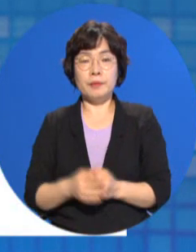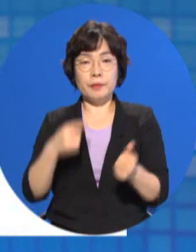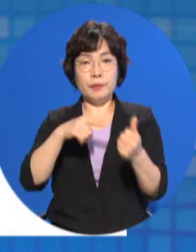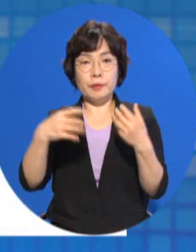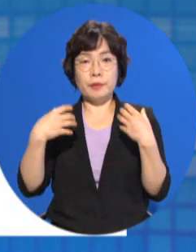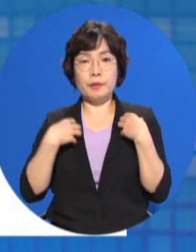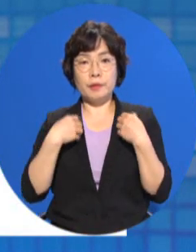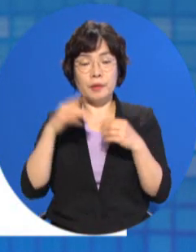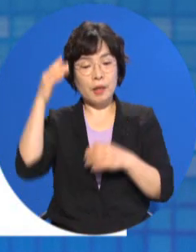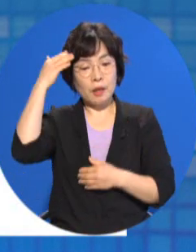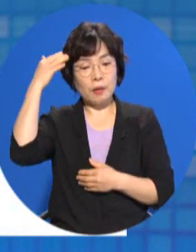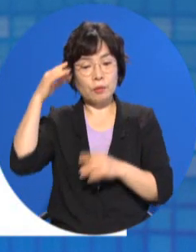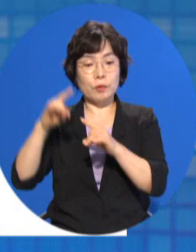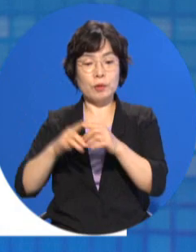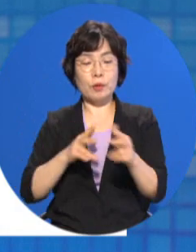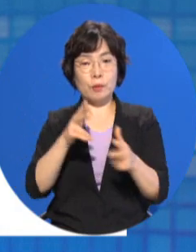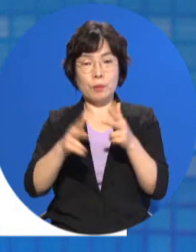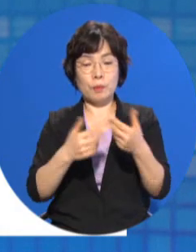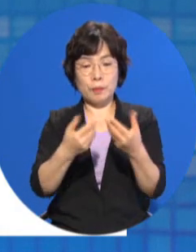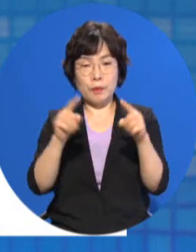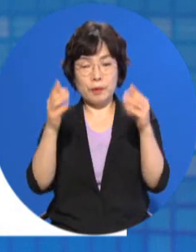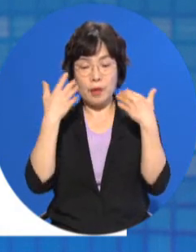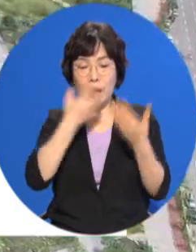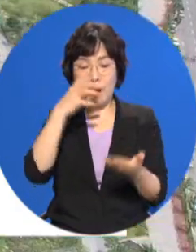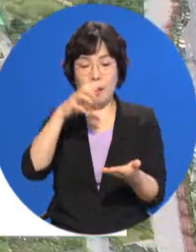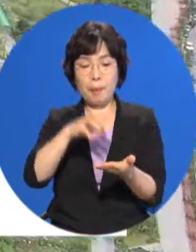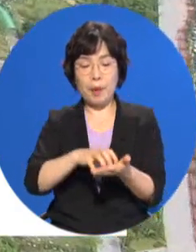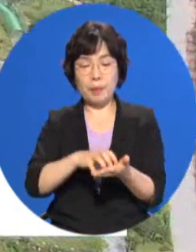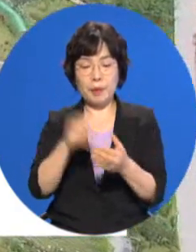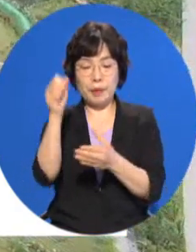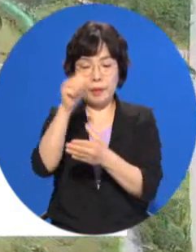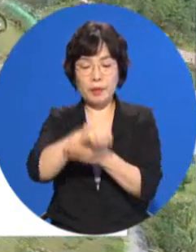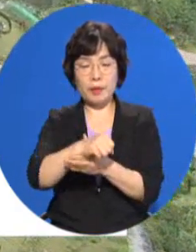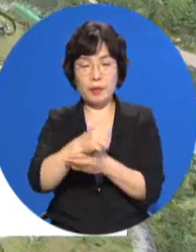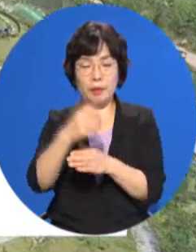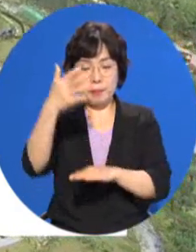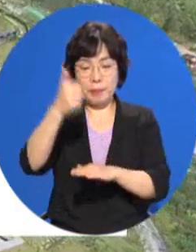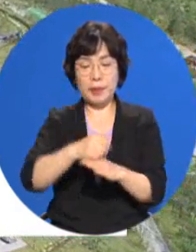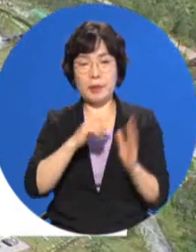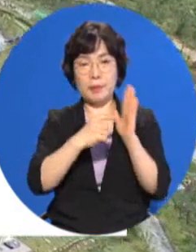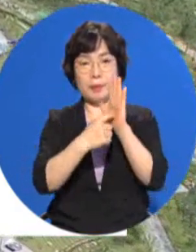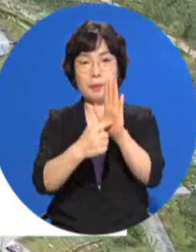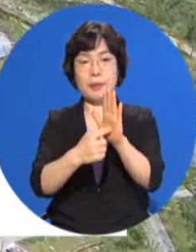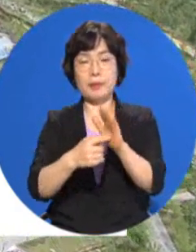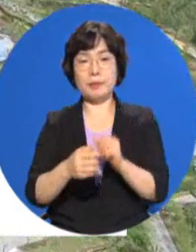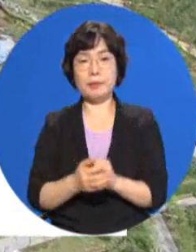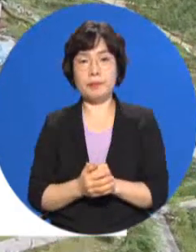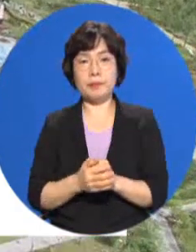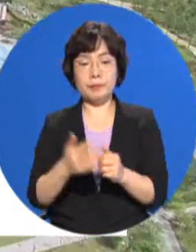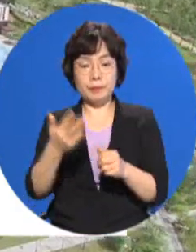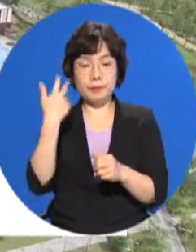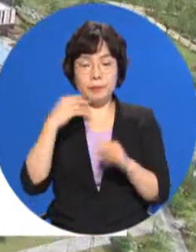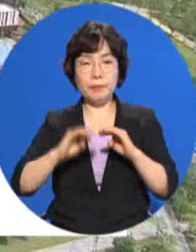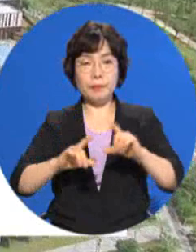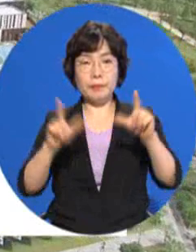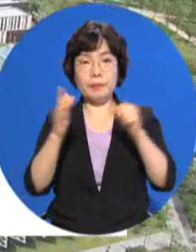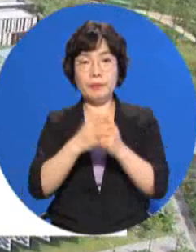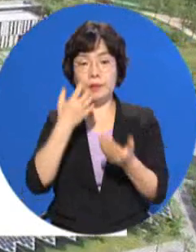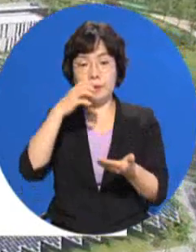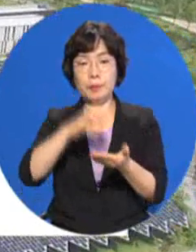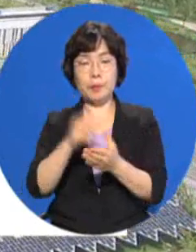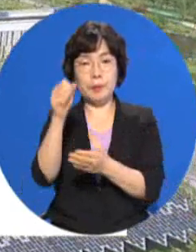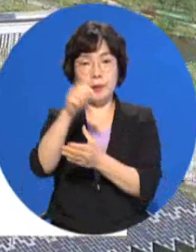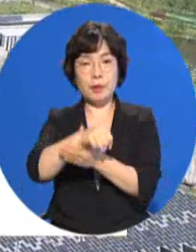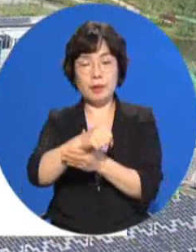교육부가 한전공대 법인 설립 허가를 최종 통보했습니다. 한국전력은 교육부가 지난주 금요일 법인 설립